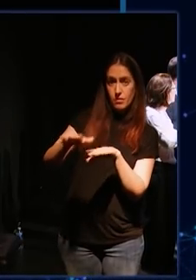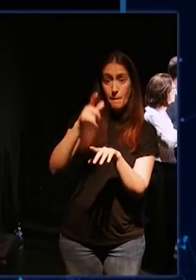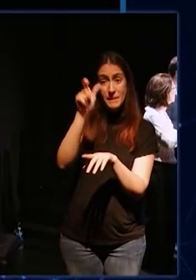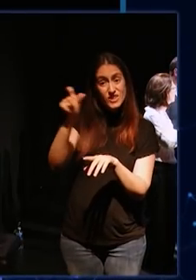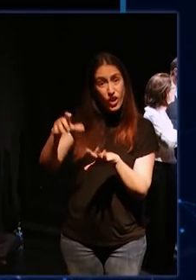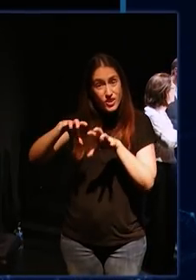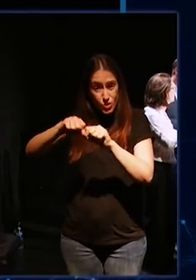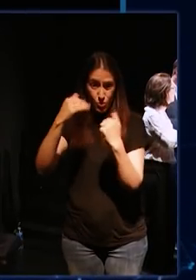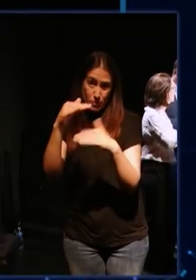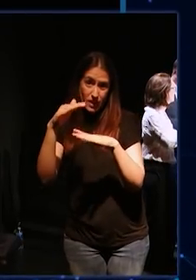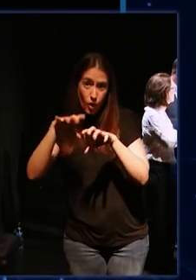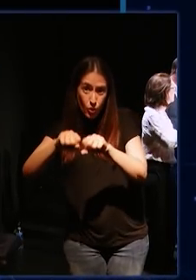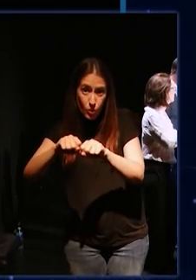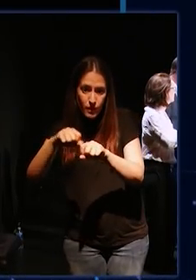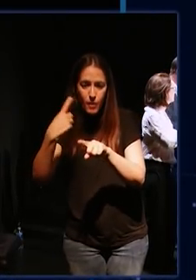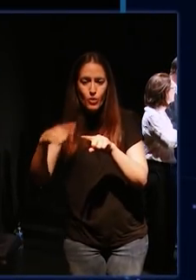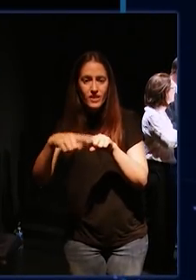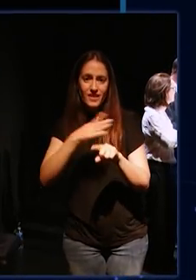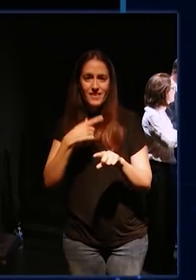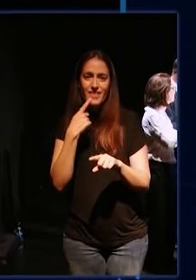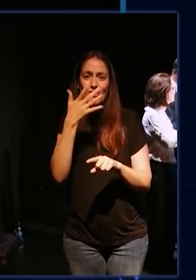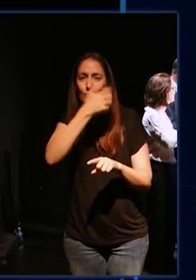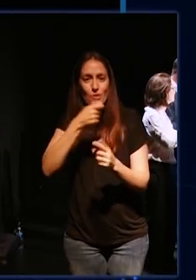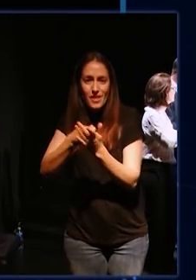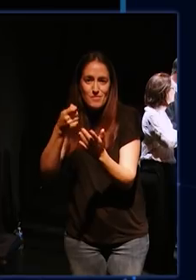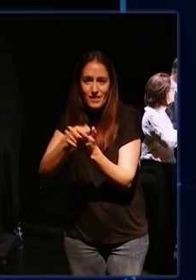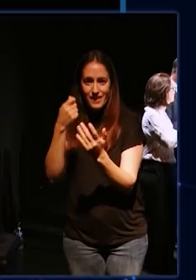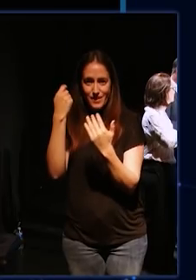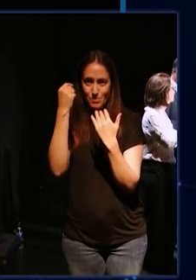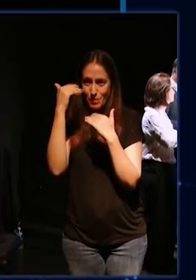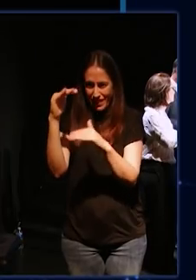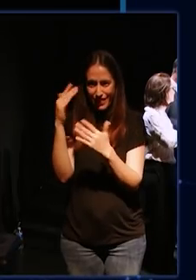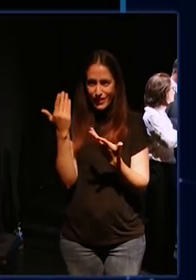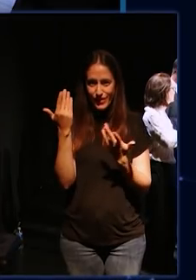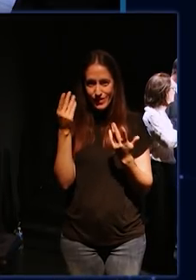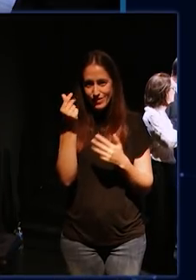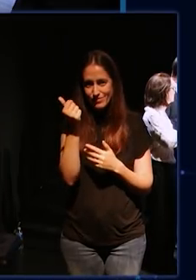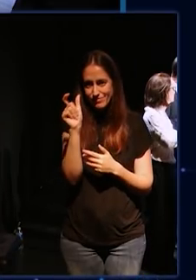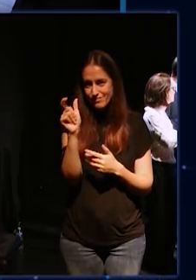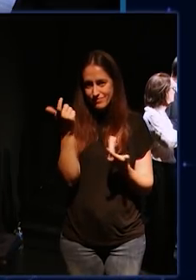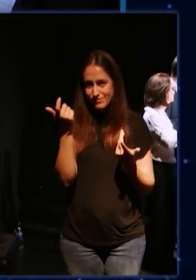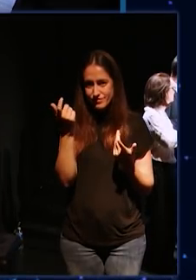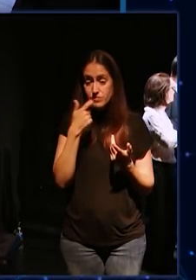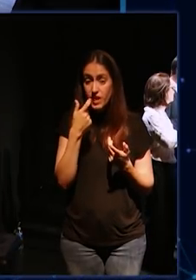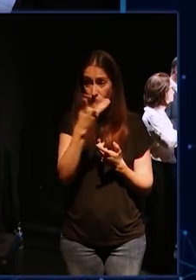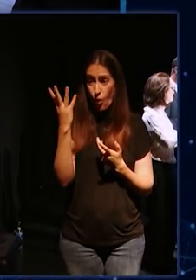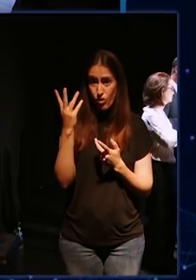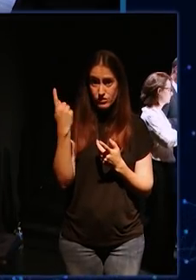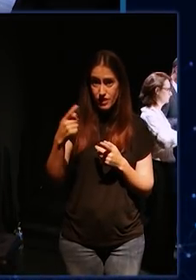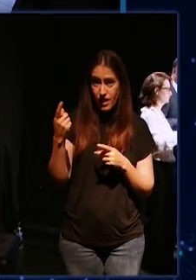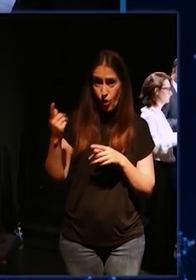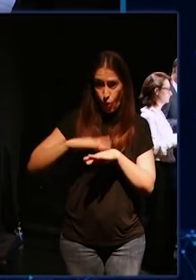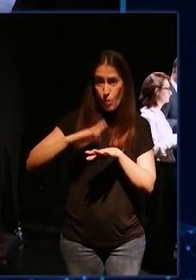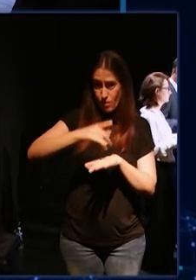habitatge simplement perquè no poden assumir els preus del mercat immobiliari. Preus del mercat immobiliari que alguns dels partits que avui aquí presents han